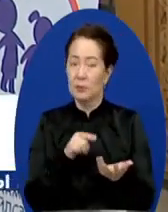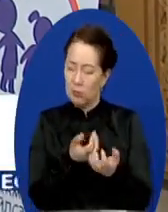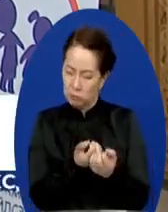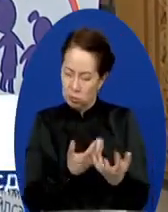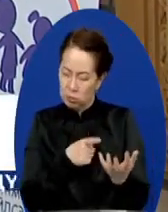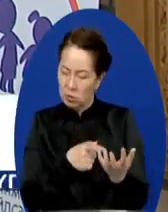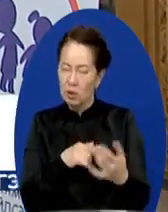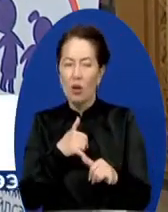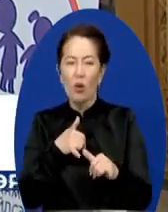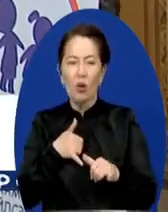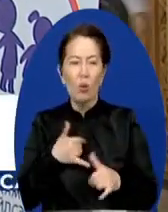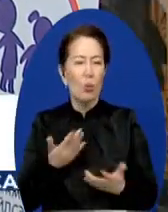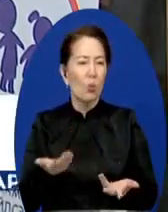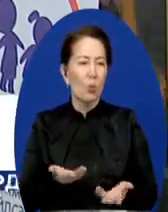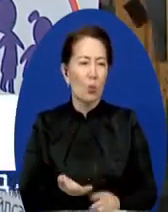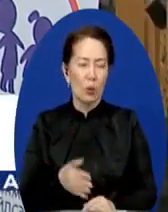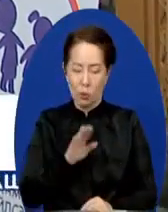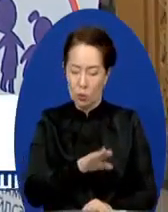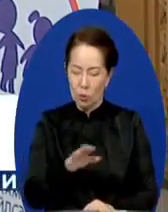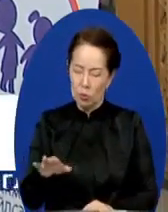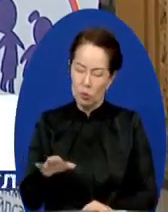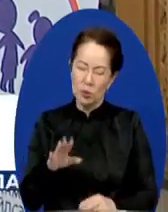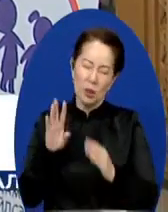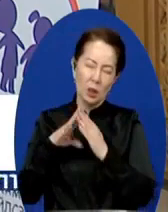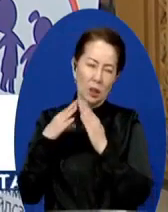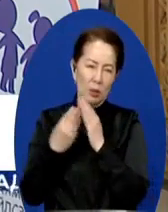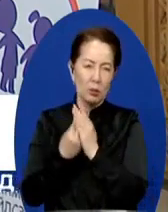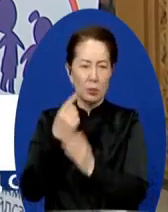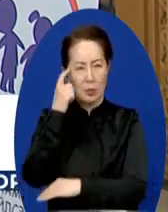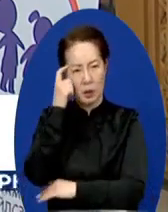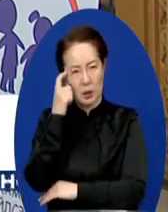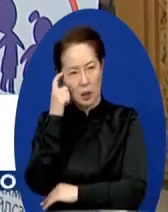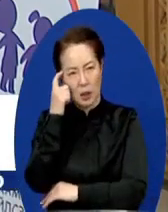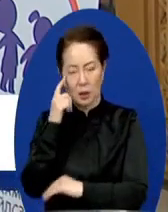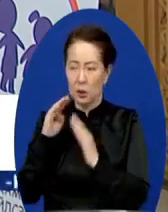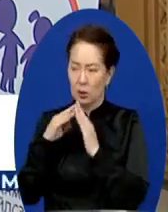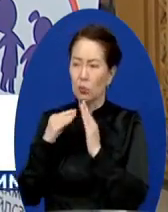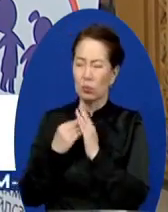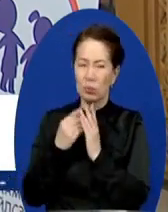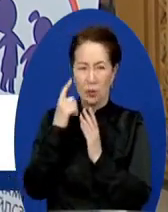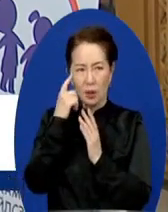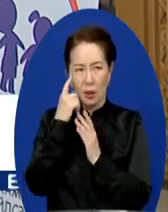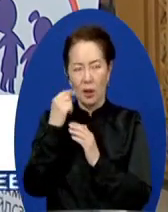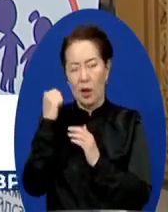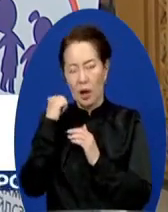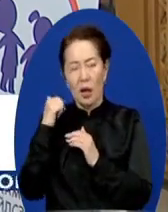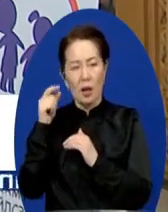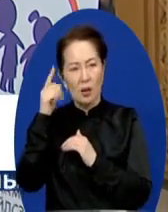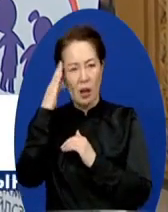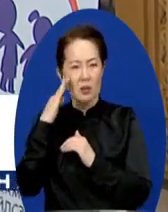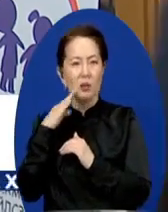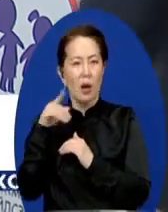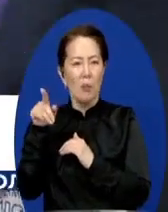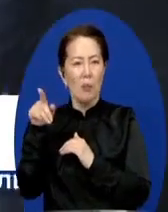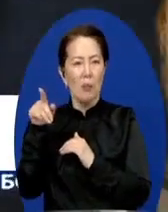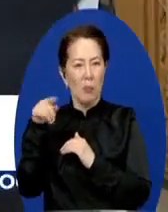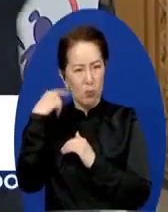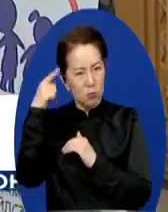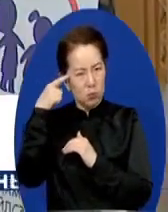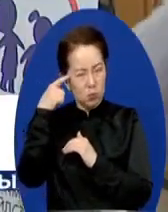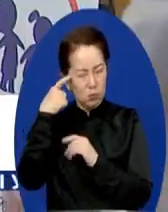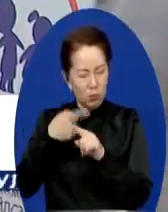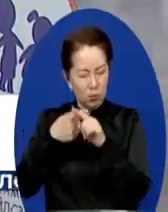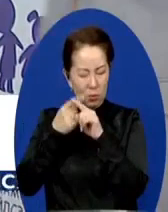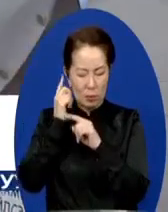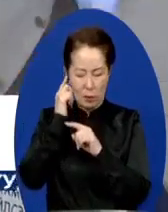хүүхдэд ирж байгаа хор хөрсөл нь юу байдаг гэхээр энэ хүүхдэд маш их гэр бүлээ өгүүлдэг, санагддаг ардаа нэг хүн байгаа учраас тийм ээ. За энээс